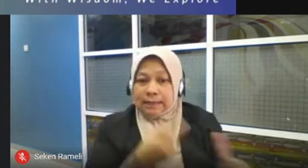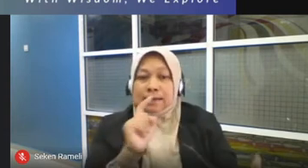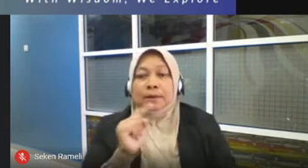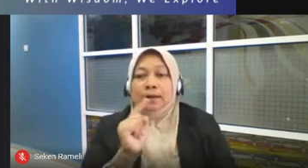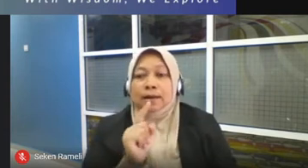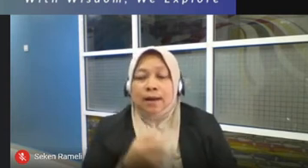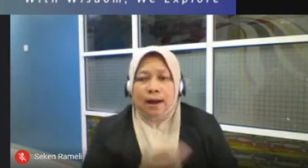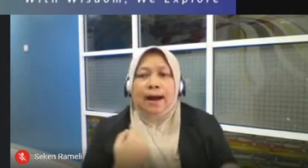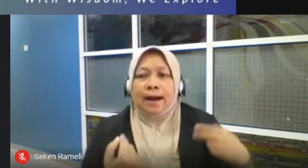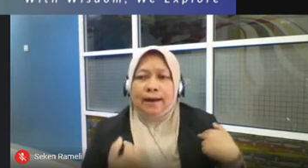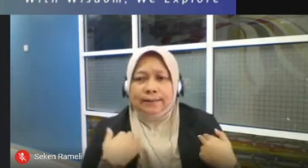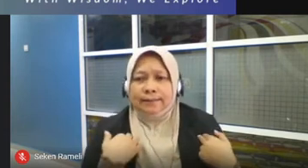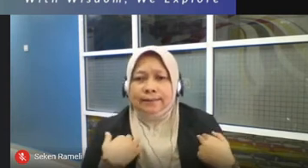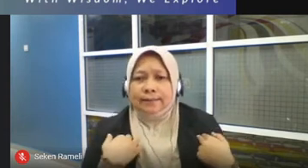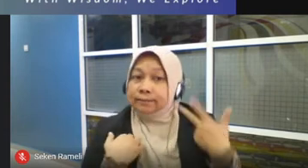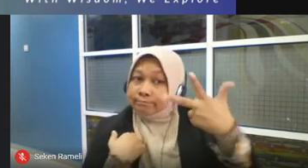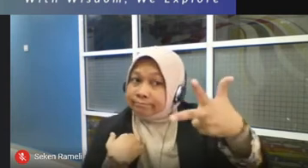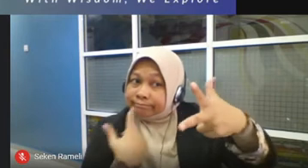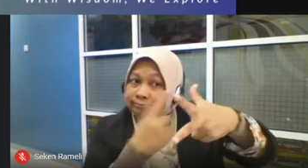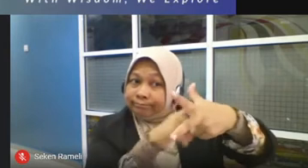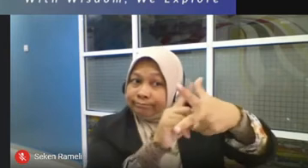daripada,